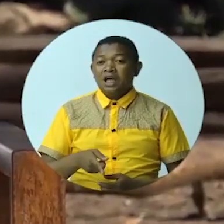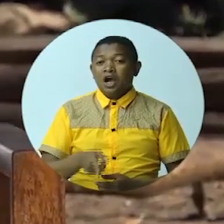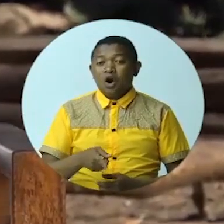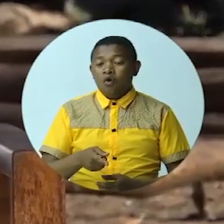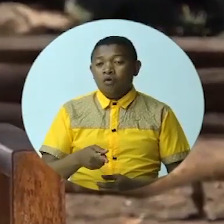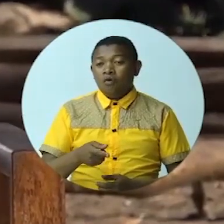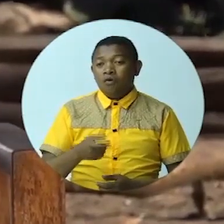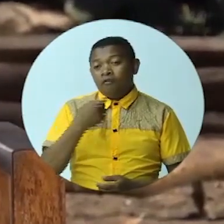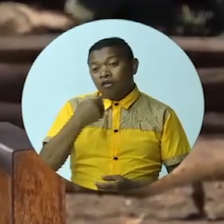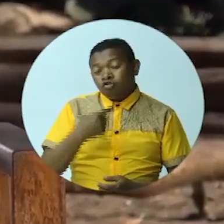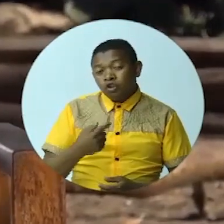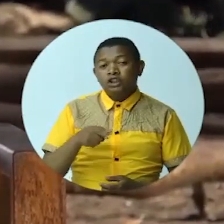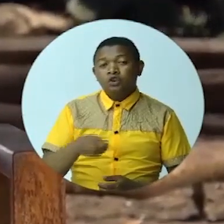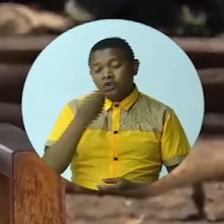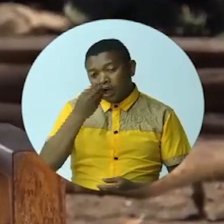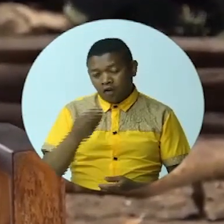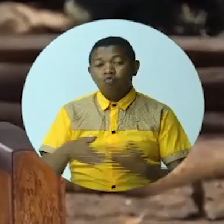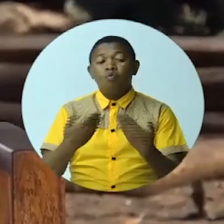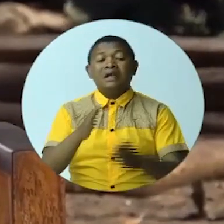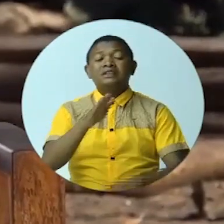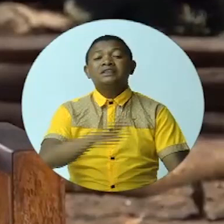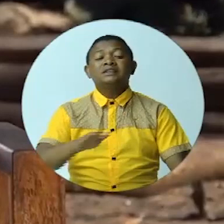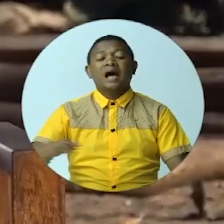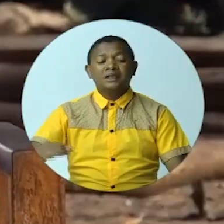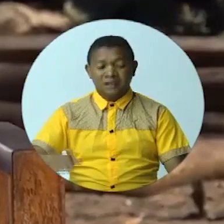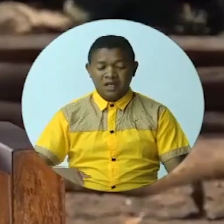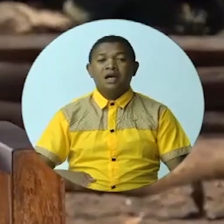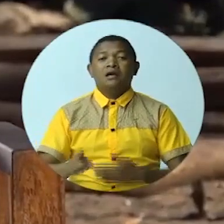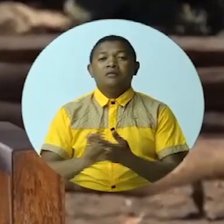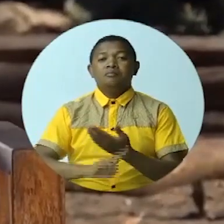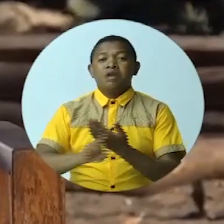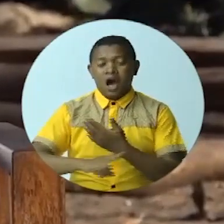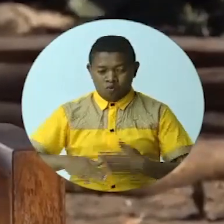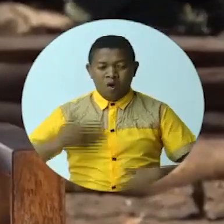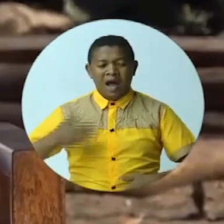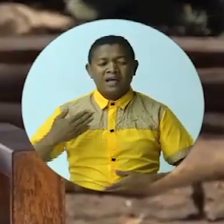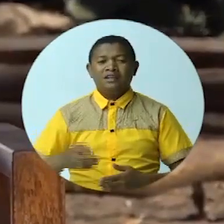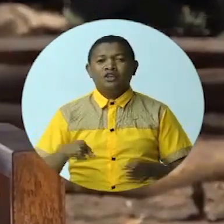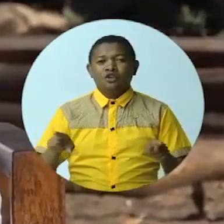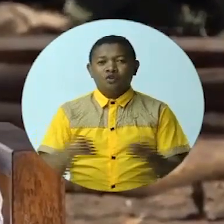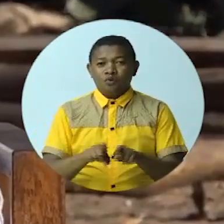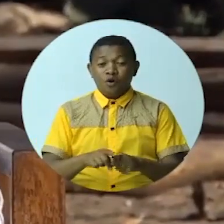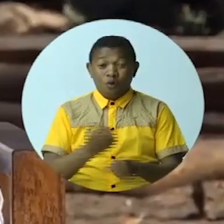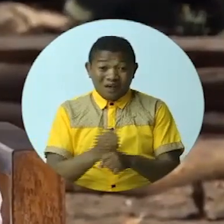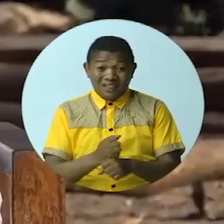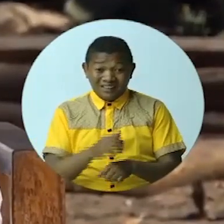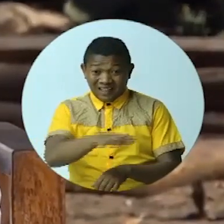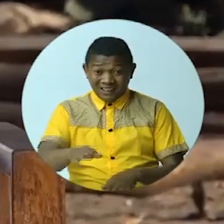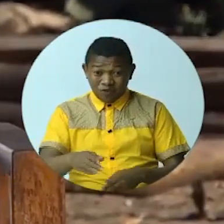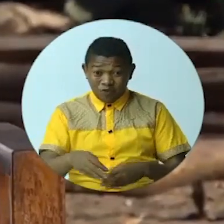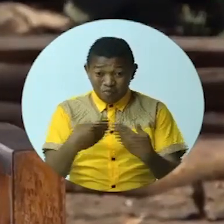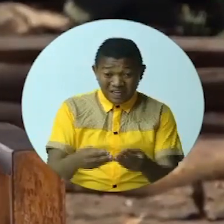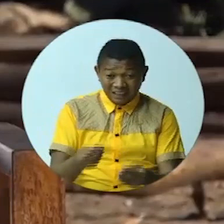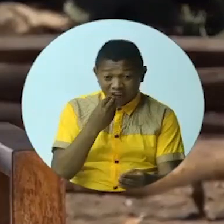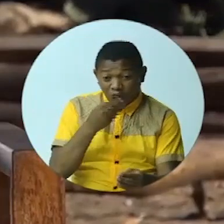dia ao anatin'ny herinandro dia salama tomaty avy etrany.